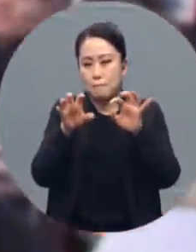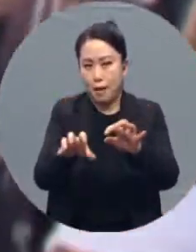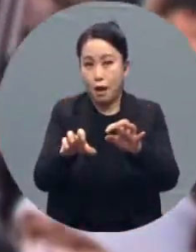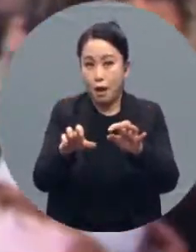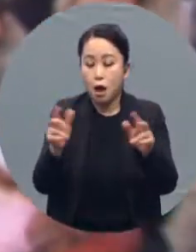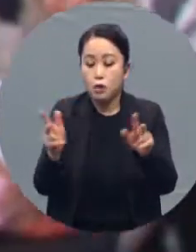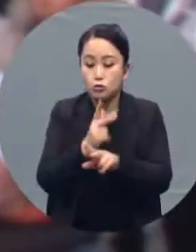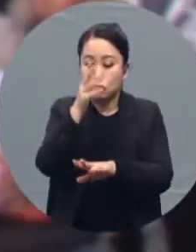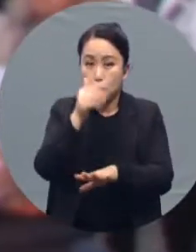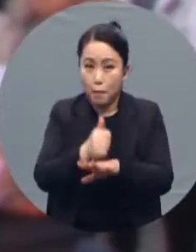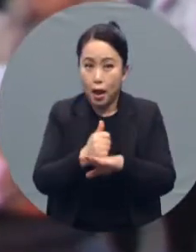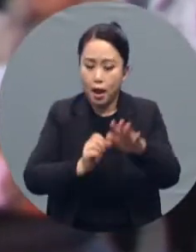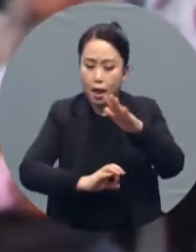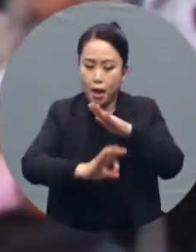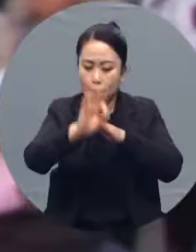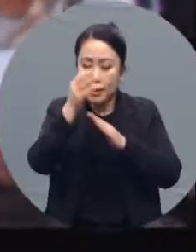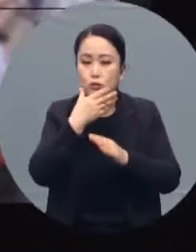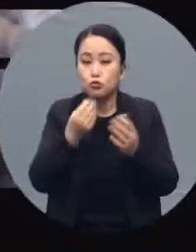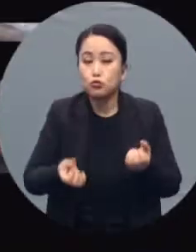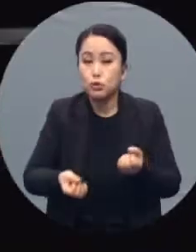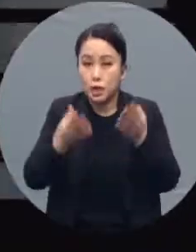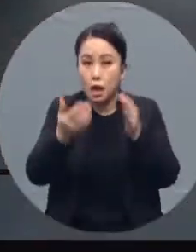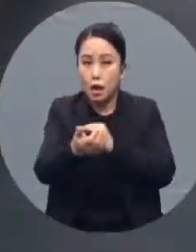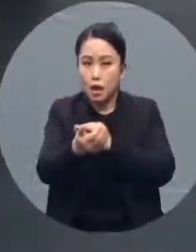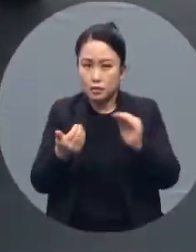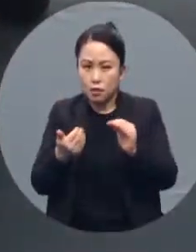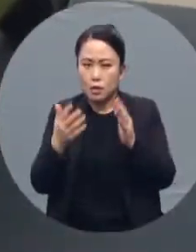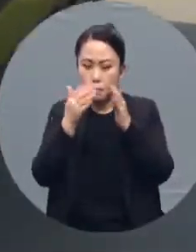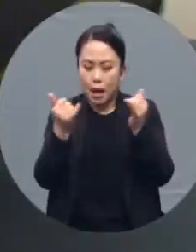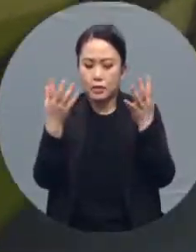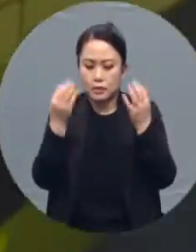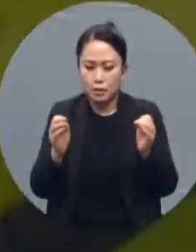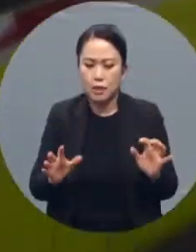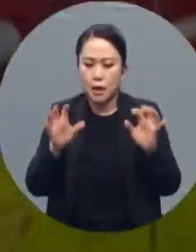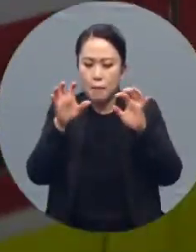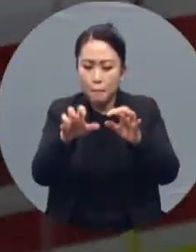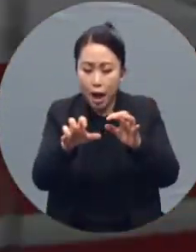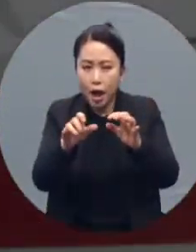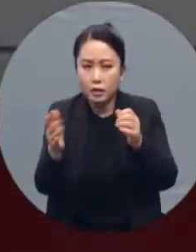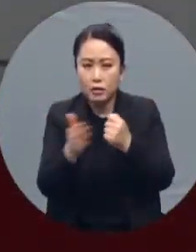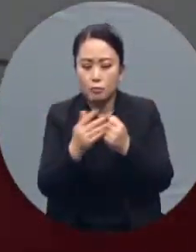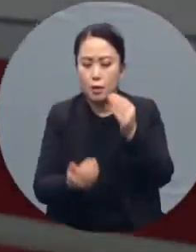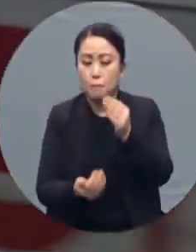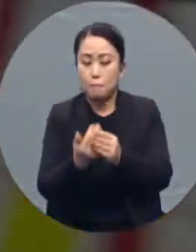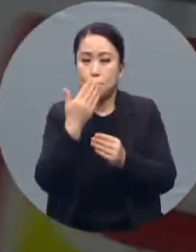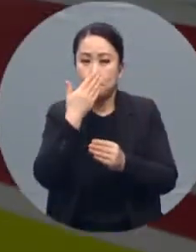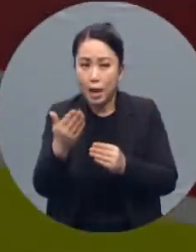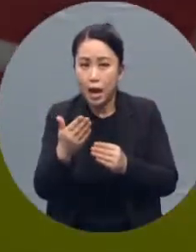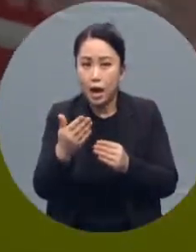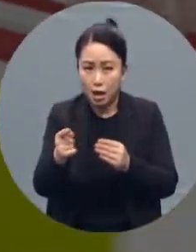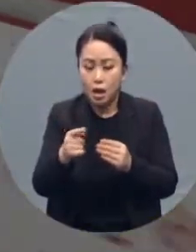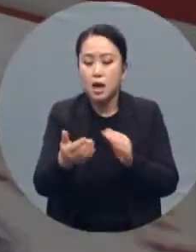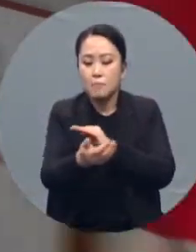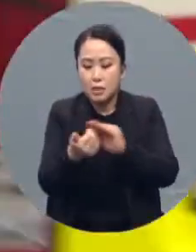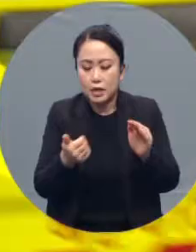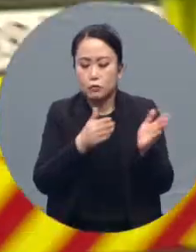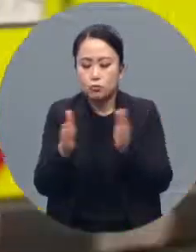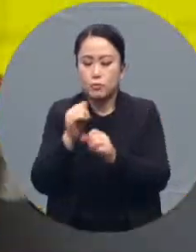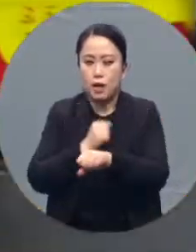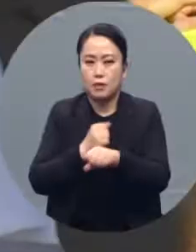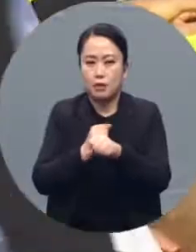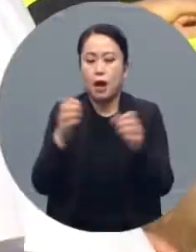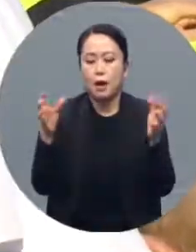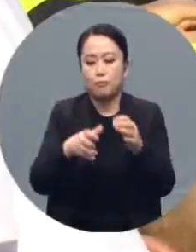해맞이 축제를 앞두고 대규모 인파가 몰려 발생할 수 있는 사고에 대비해 합동훈련이 열렸습니다. 압사